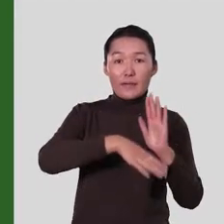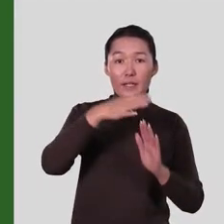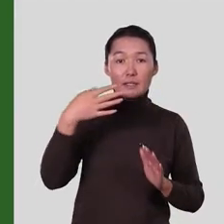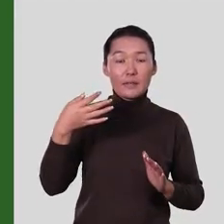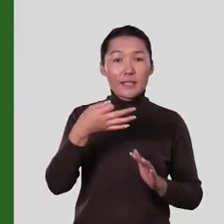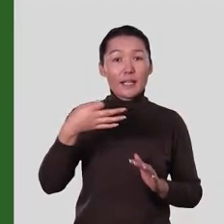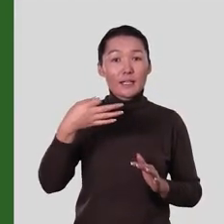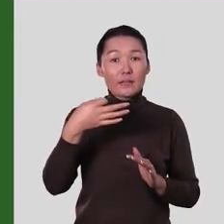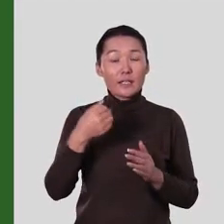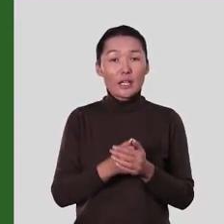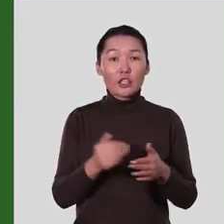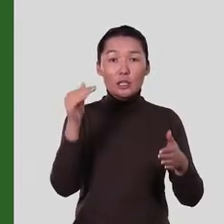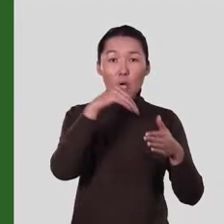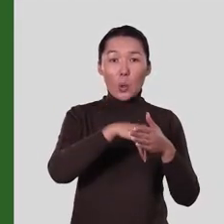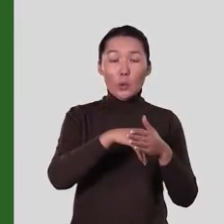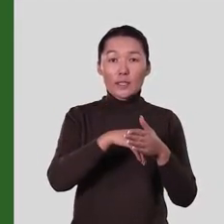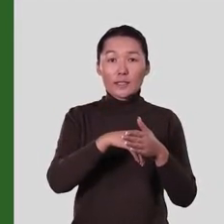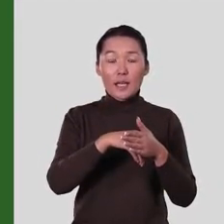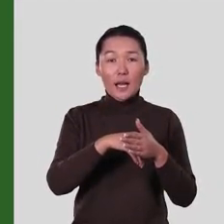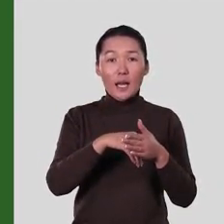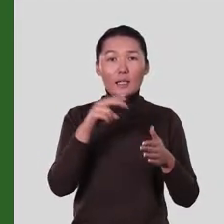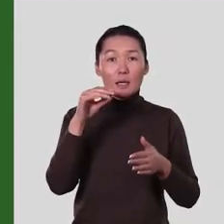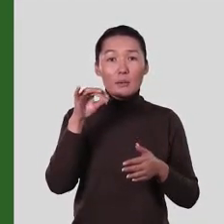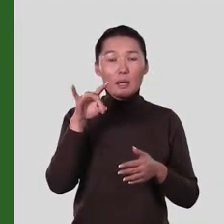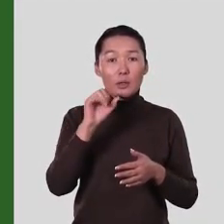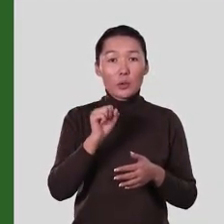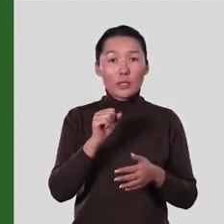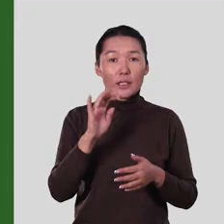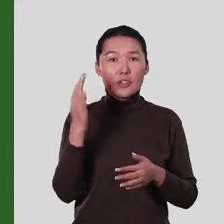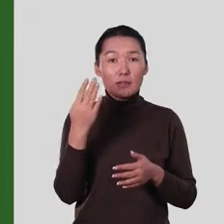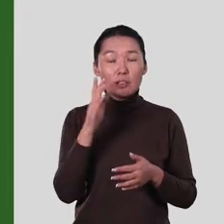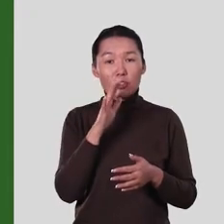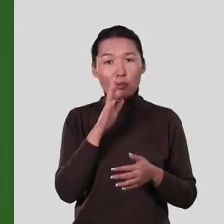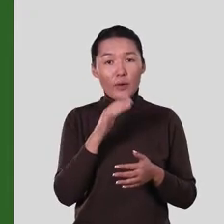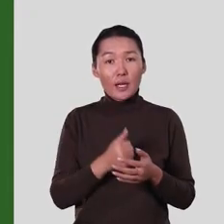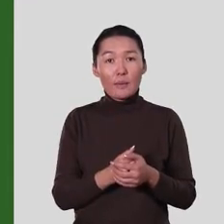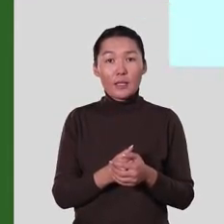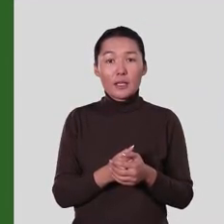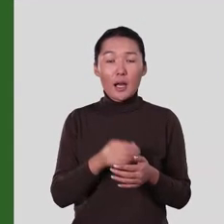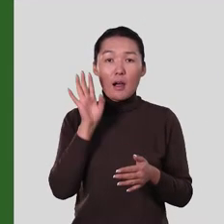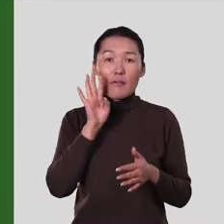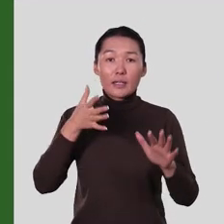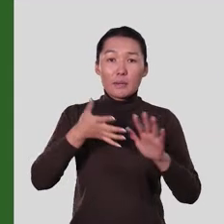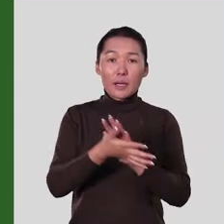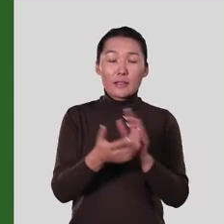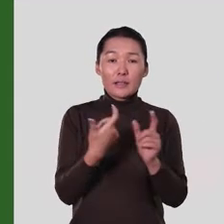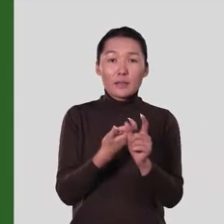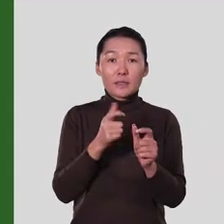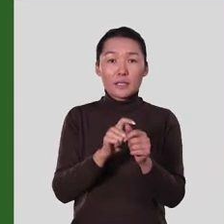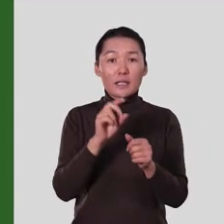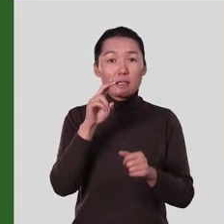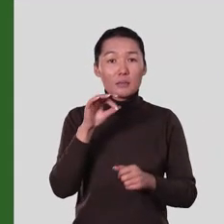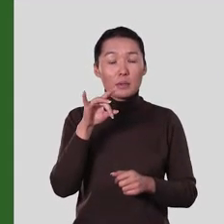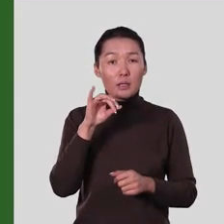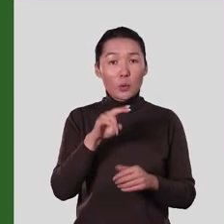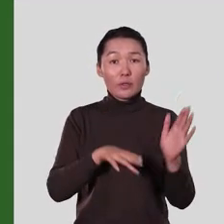этажа, находятся на рыхлых породах четвертичного времени. Водопроницаемость этих пород